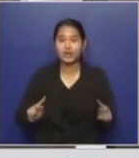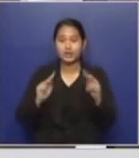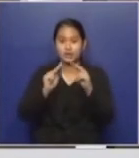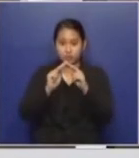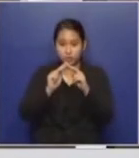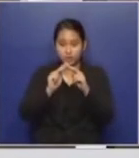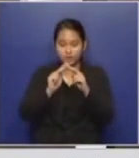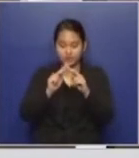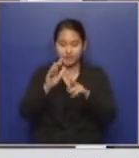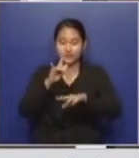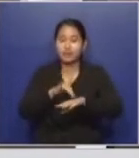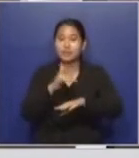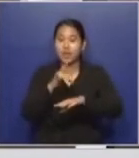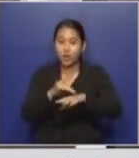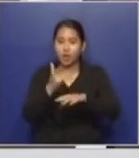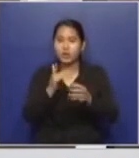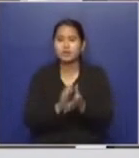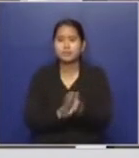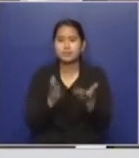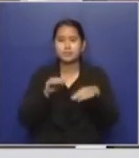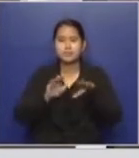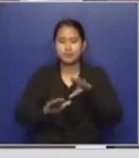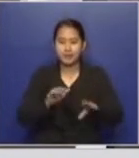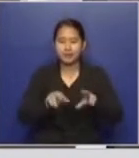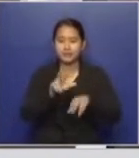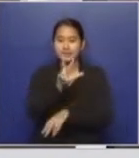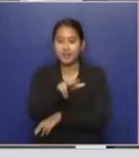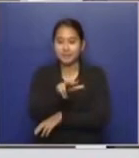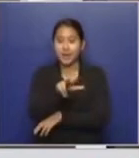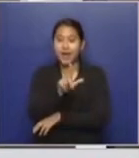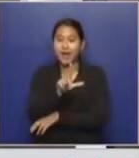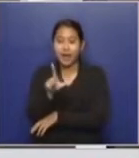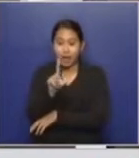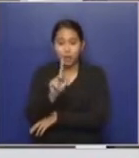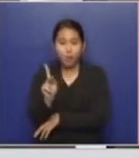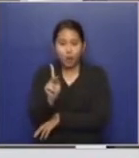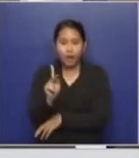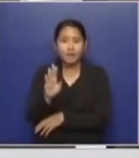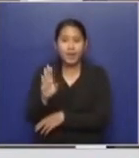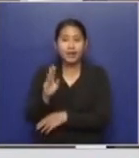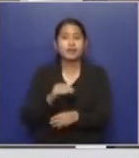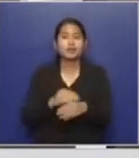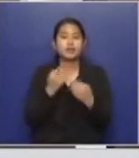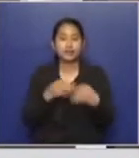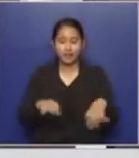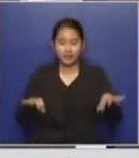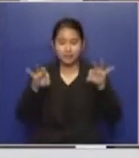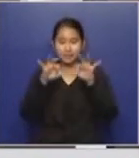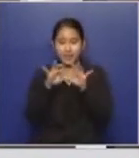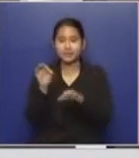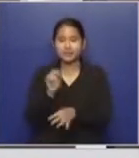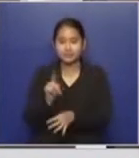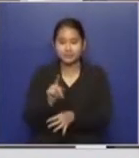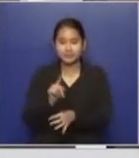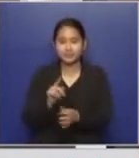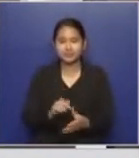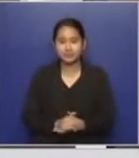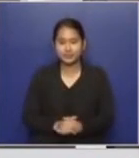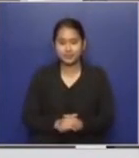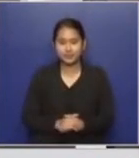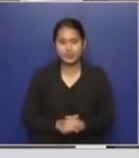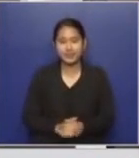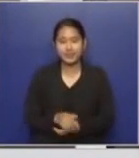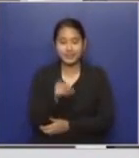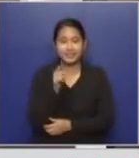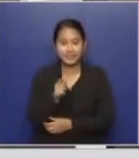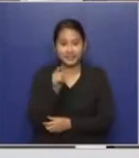วกับเรื่องน้ำโดยเฉพาะนั้นประมาณ 3,000 กว่าล้านแต่สิ่งที่สำคัญที่สุดนะครับท่านประธานครับเรื่องจริงๆ